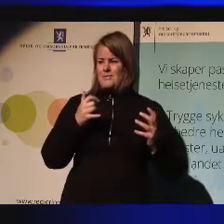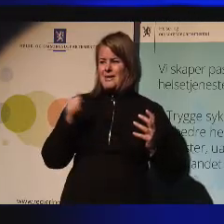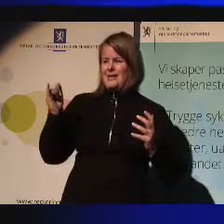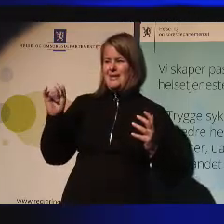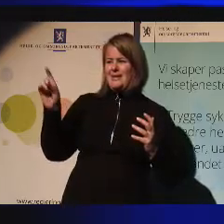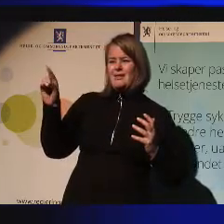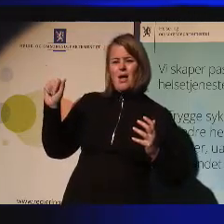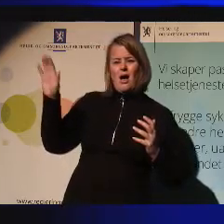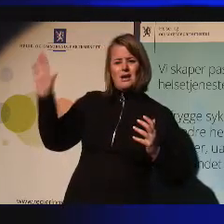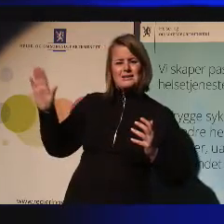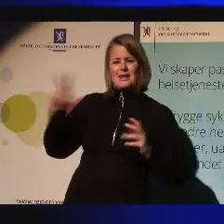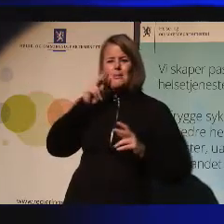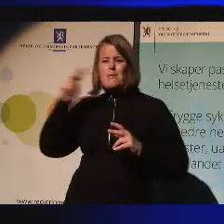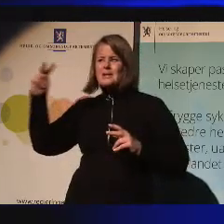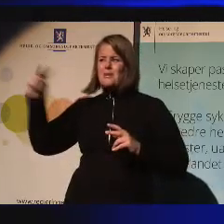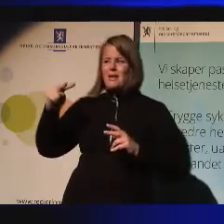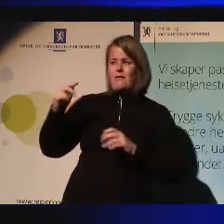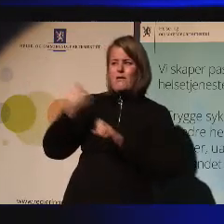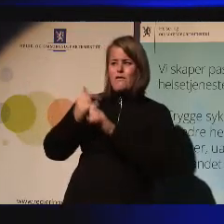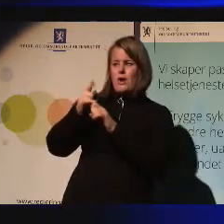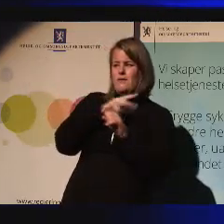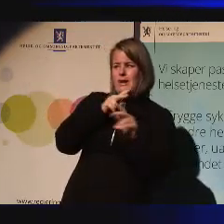sitt perspektiv inn i dette.